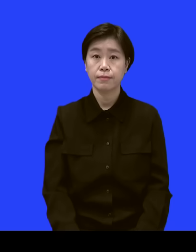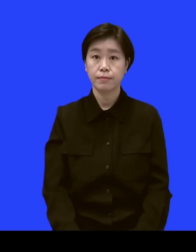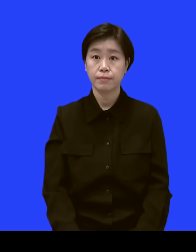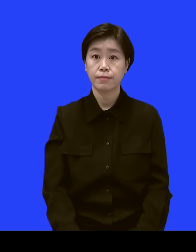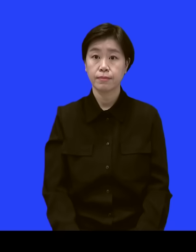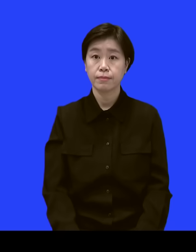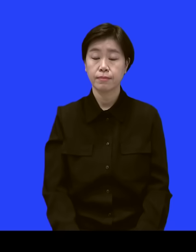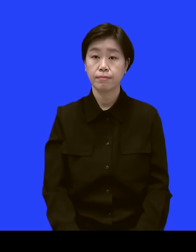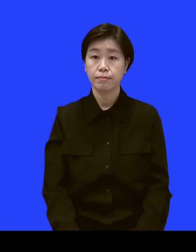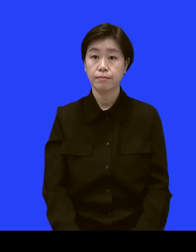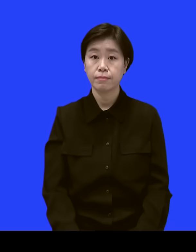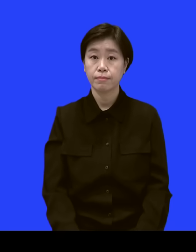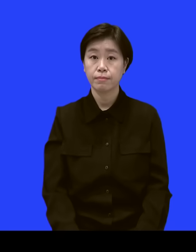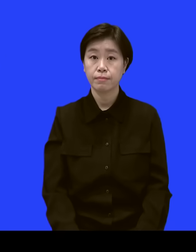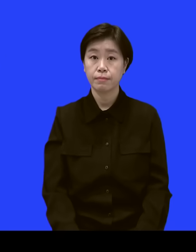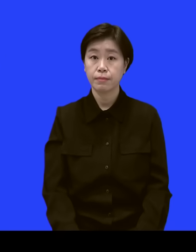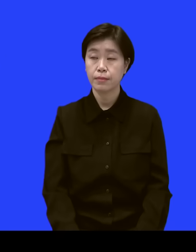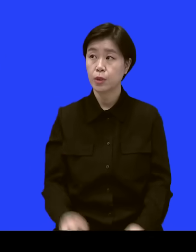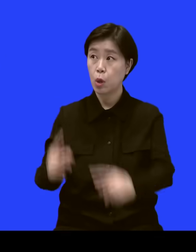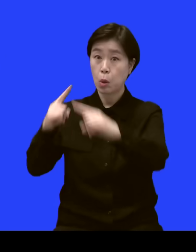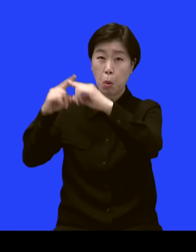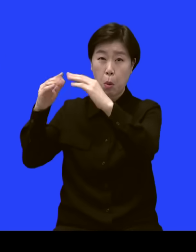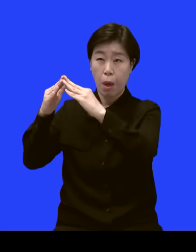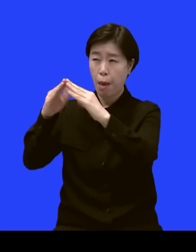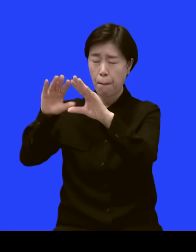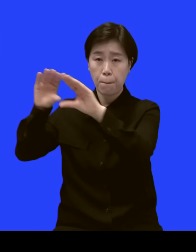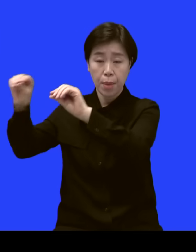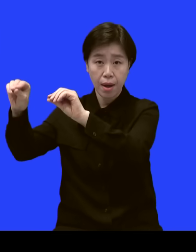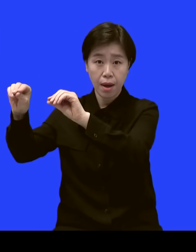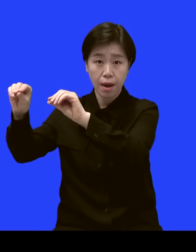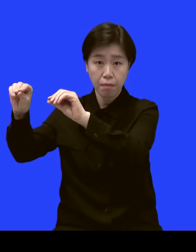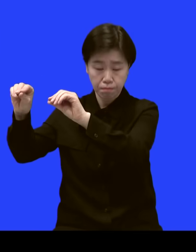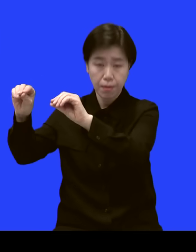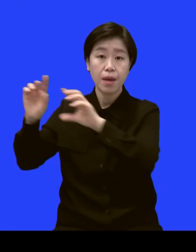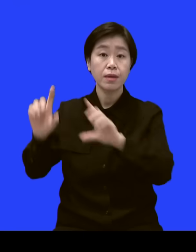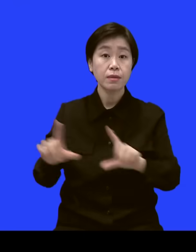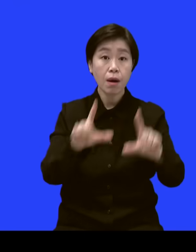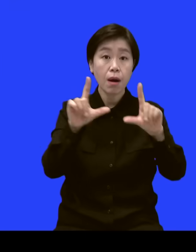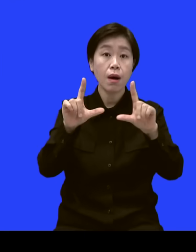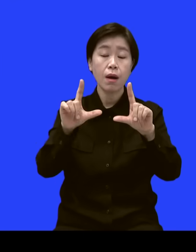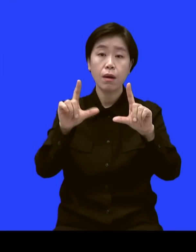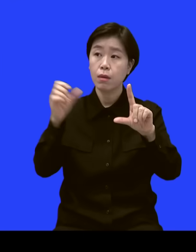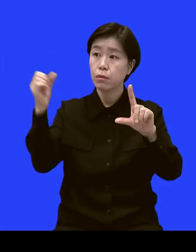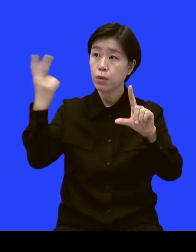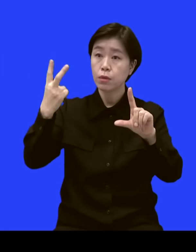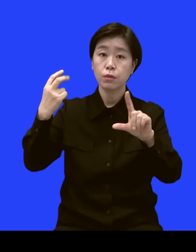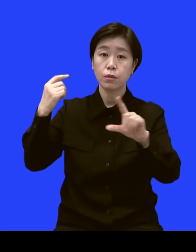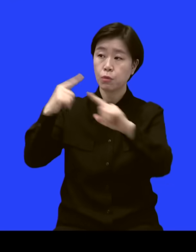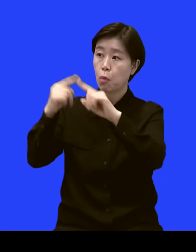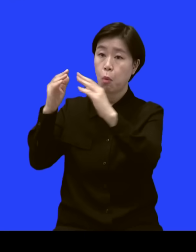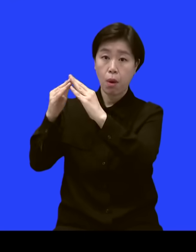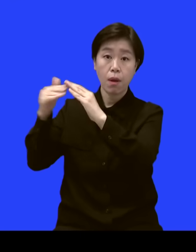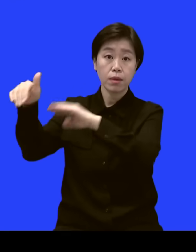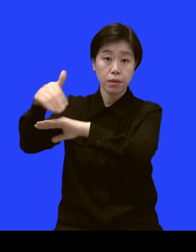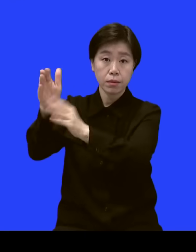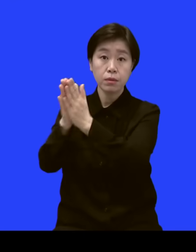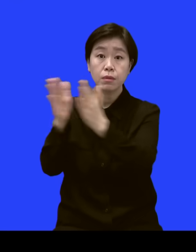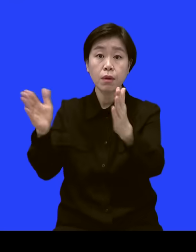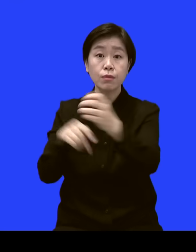그럼 이렇게 난 절대 교회 가지 않겠다라고 결심하시고 사시다가 어떤 계기로 교회에 나가게 되셨어요?